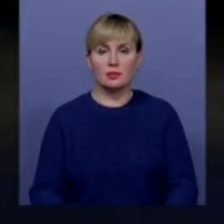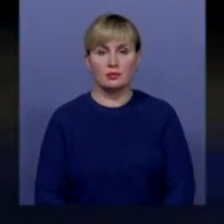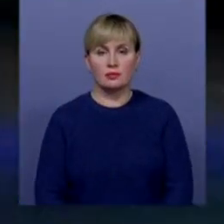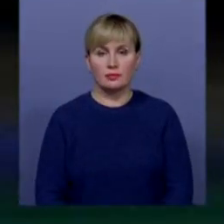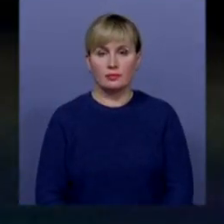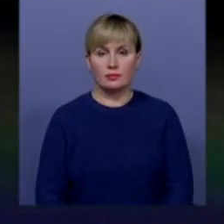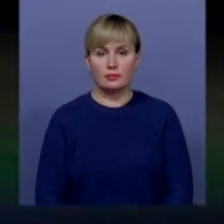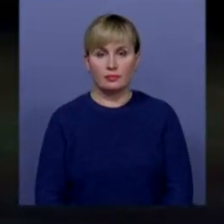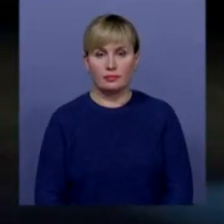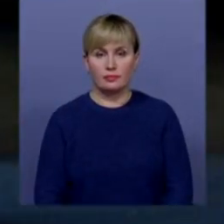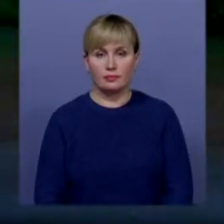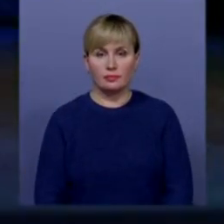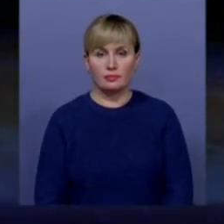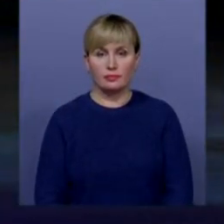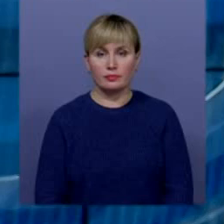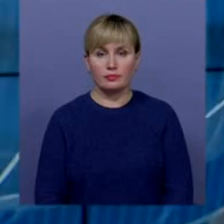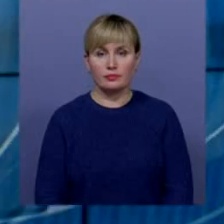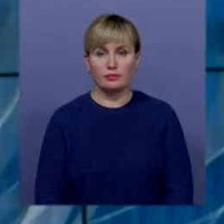Арсен Сандыбаев, телеканал Алматы.